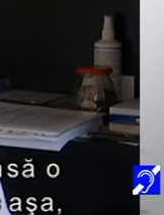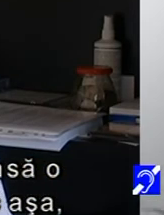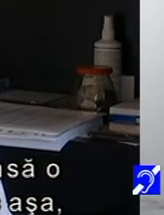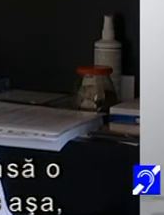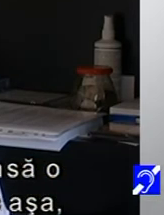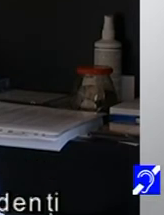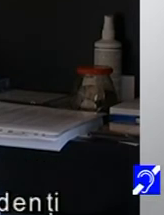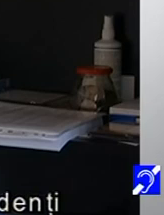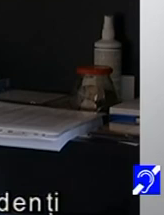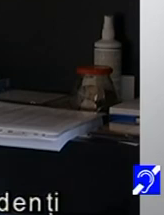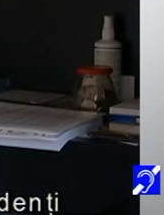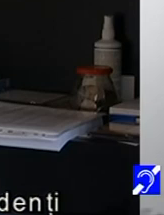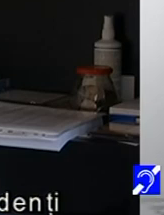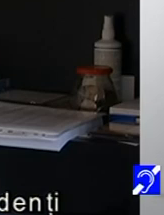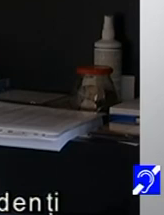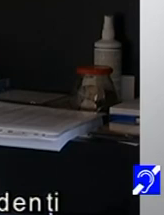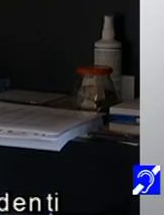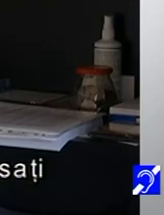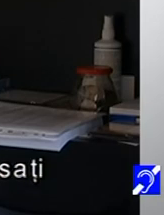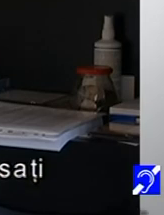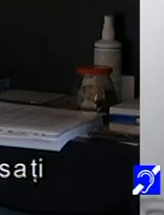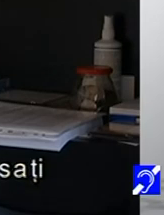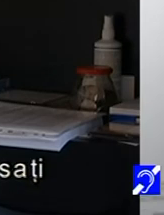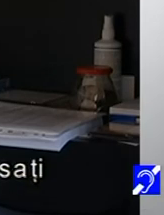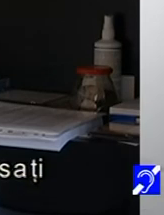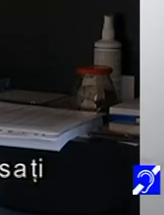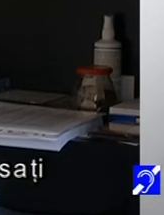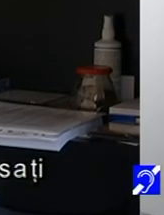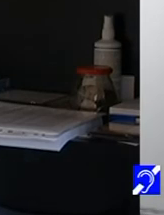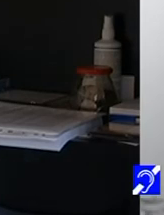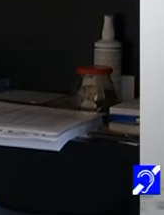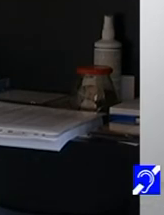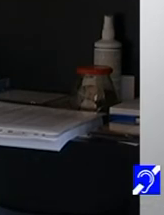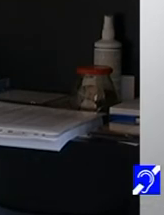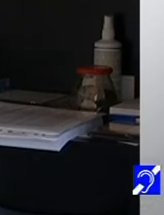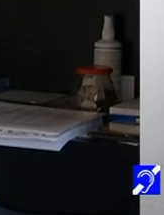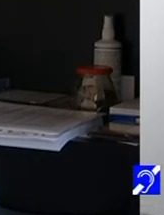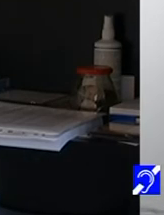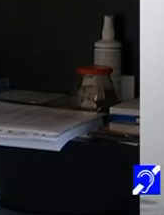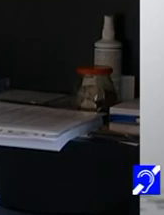dem Sinne, dass so circa 60 Leute sich eingeschrieben haben. Das war ziemlich viel. Und